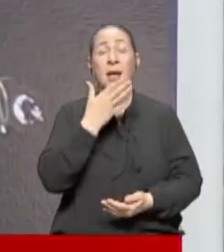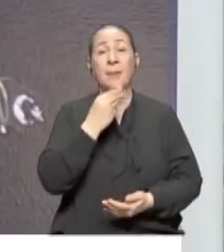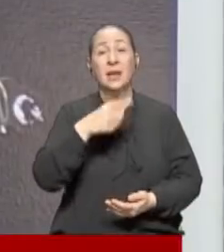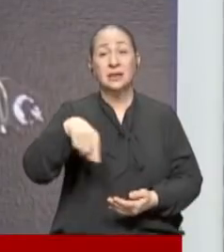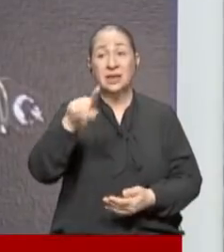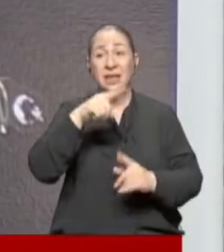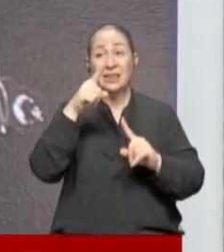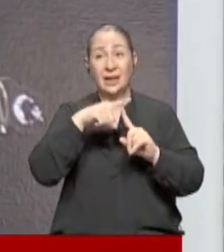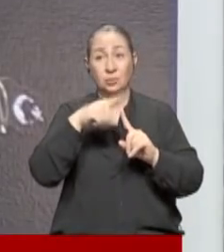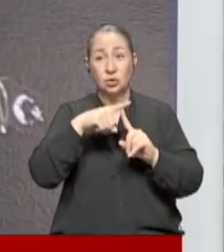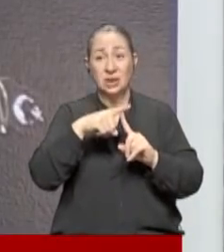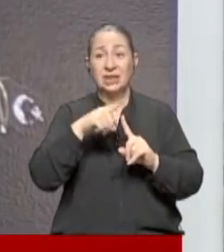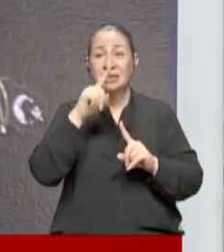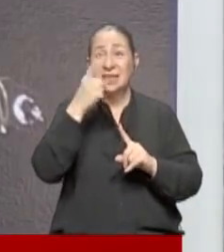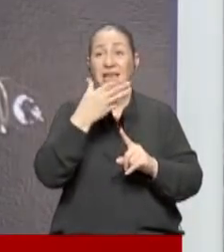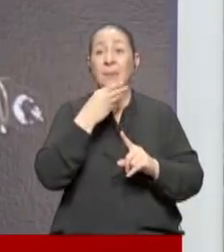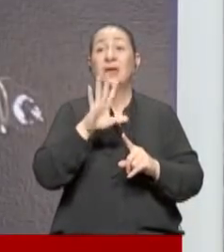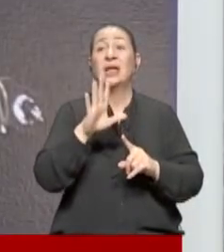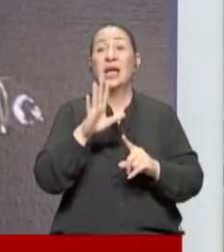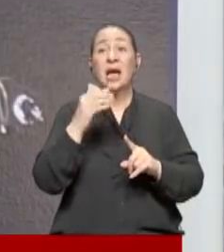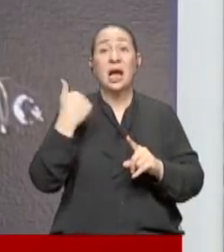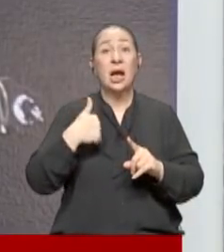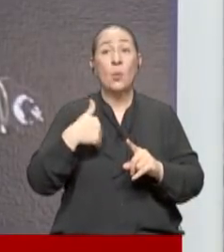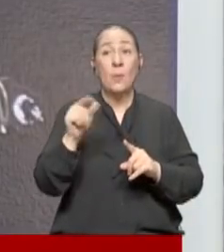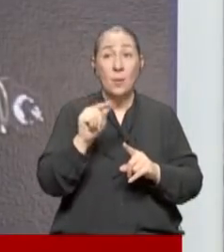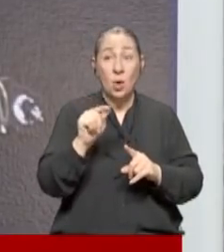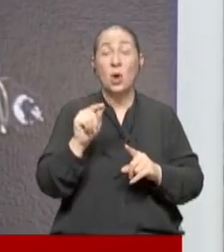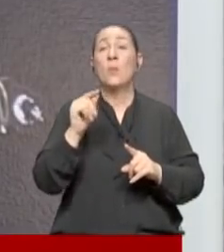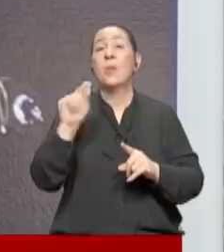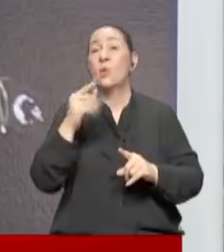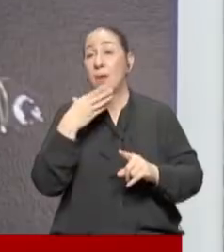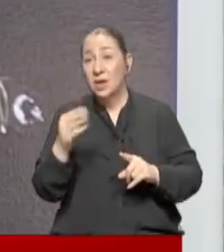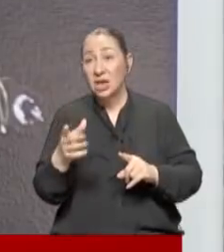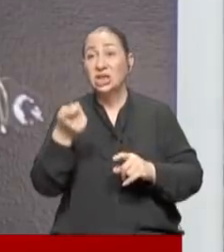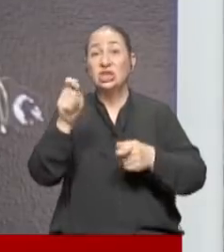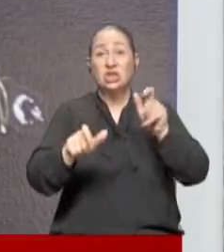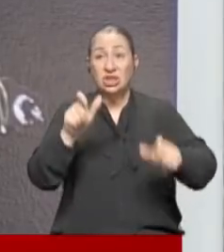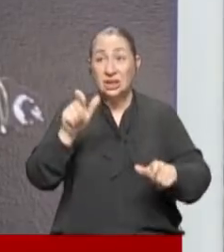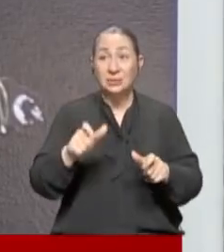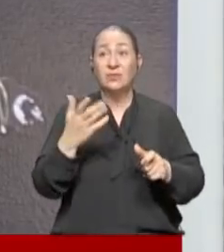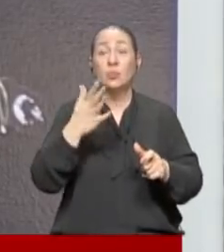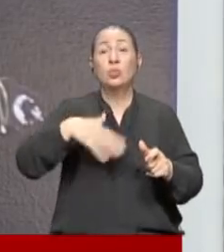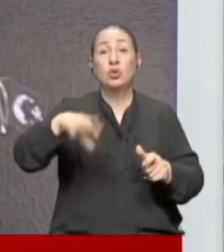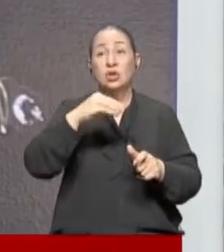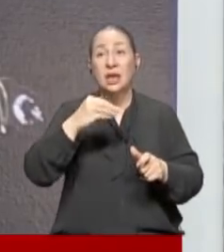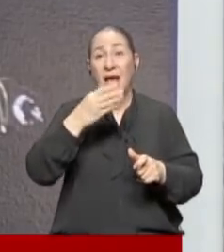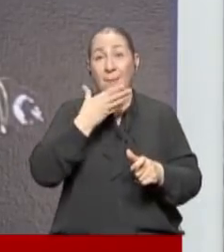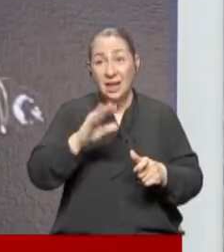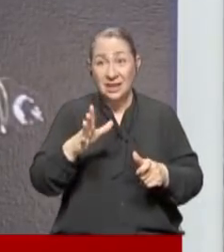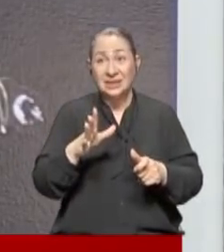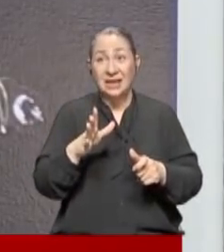Emeklilerimizi Temmuz'da sadece emeklilerimizi değil, kamu personelini, memur emeklilerini, işçilerimizi ve bütün emeklilerimizi